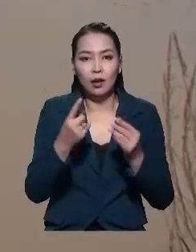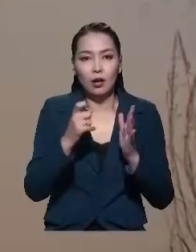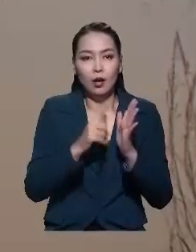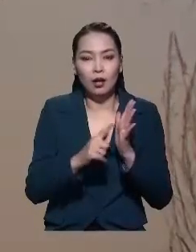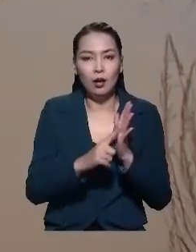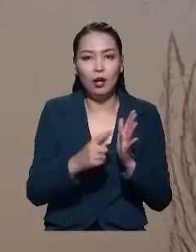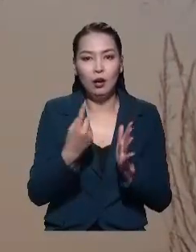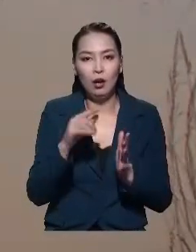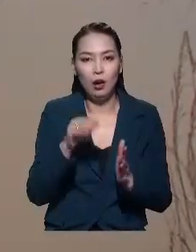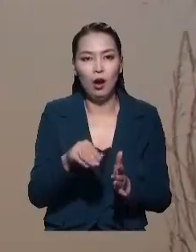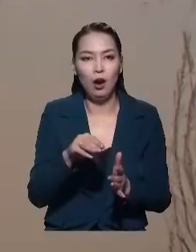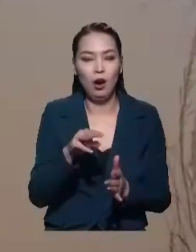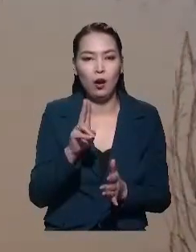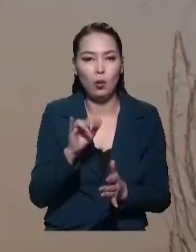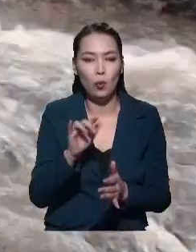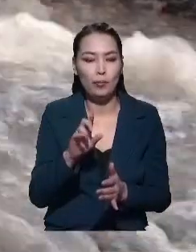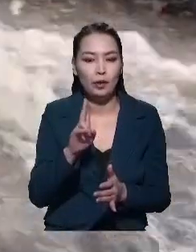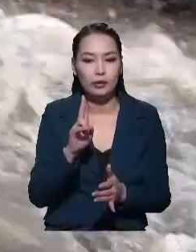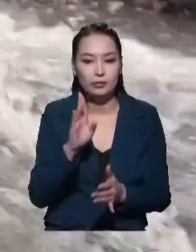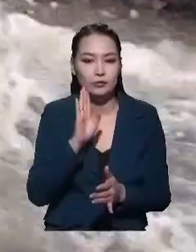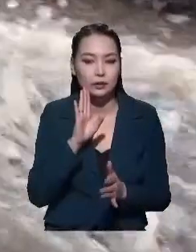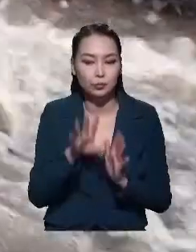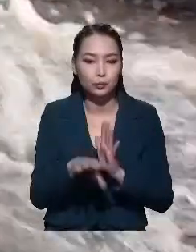текше метр қар шығарылған.